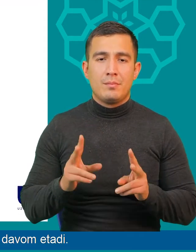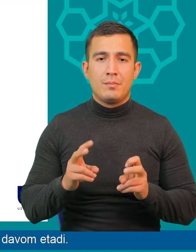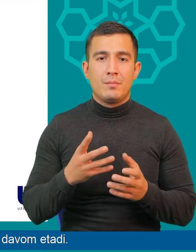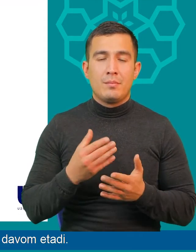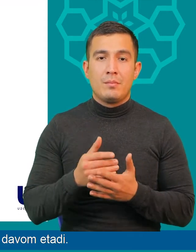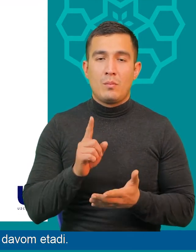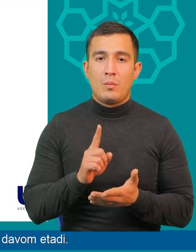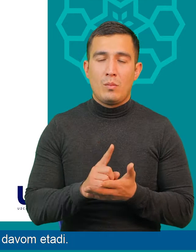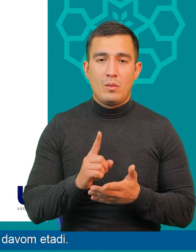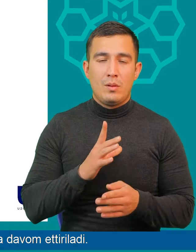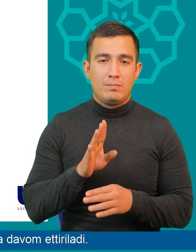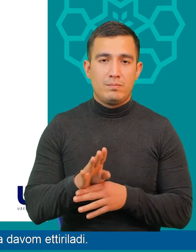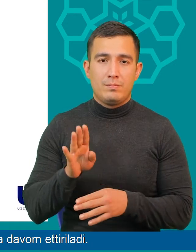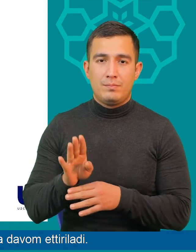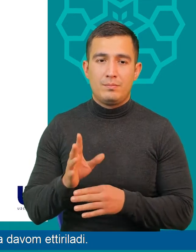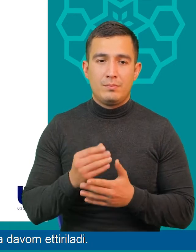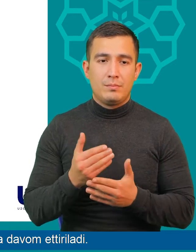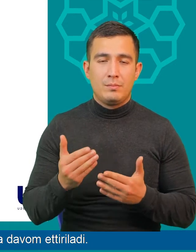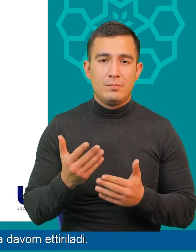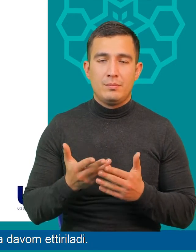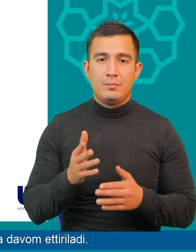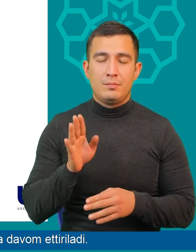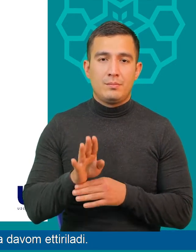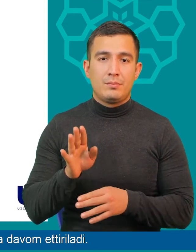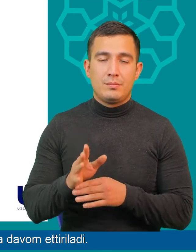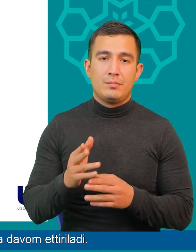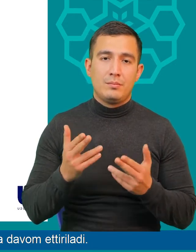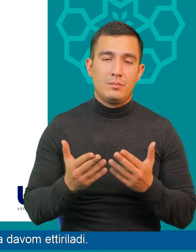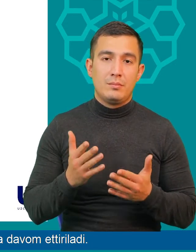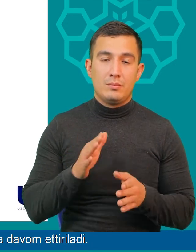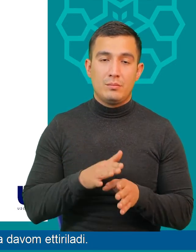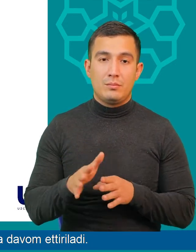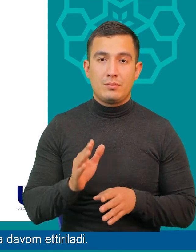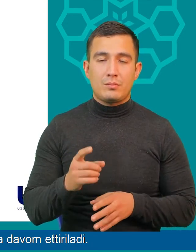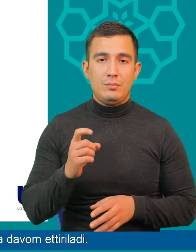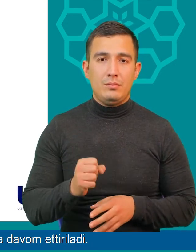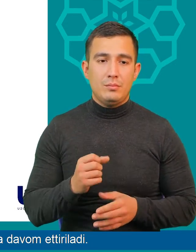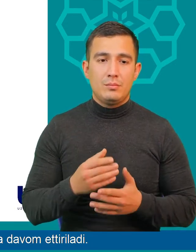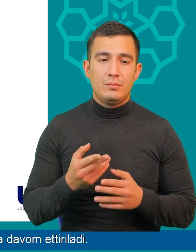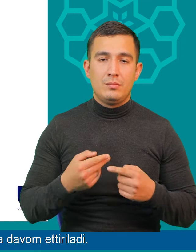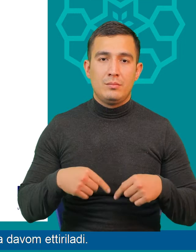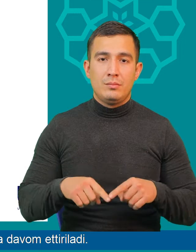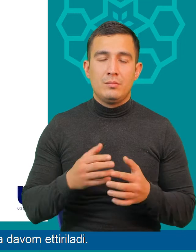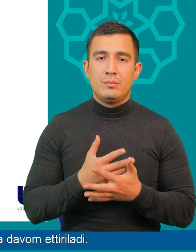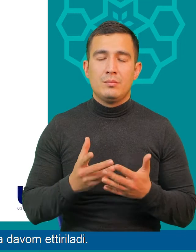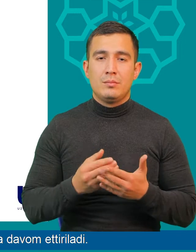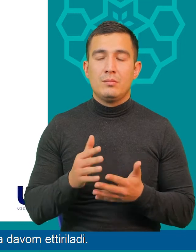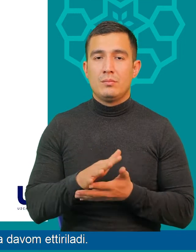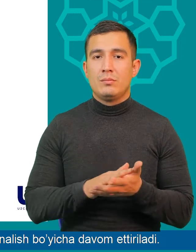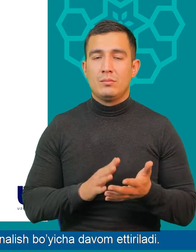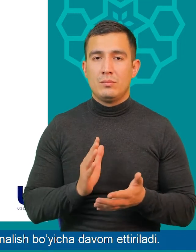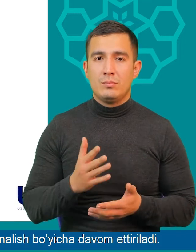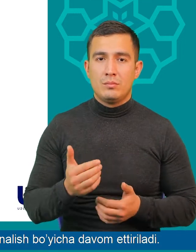shart asosida davom etadi. Agar shart bajarilsa, ha va algoritm bu yo'nalish bo'yicha davom